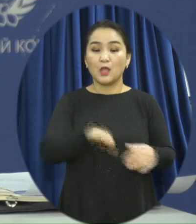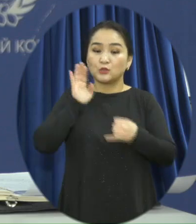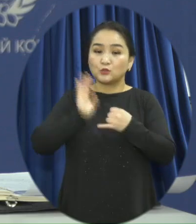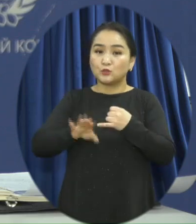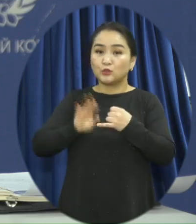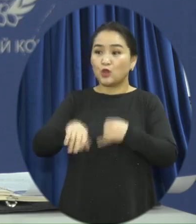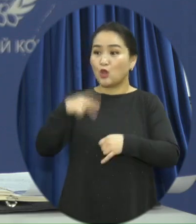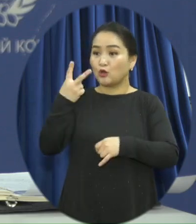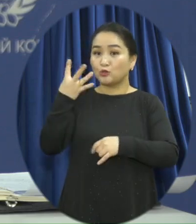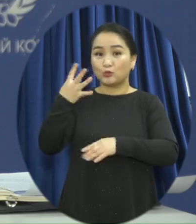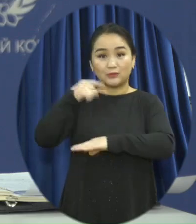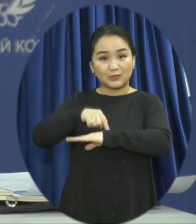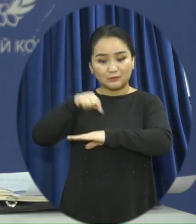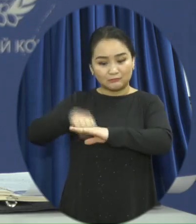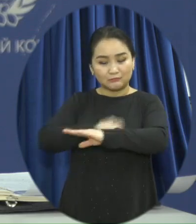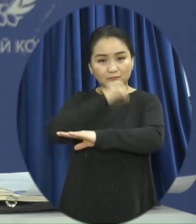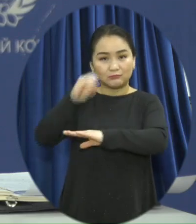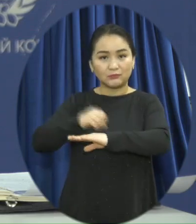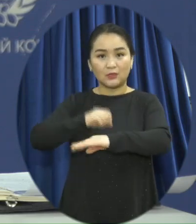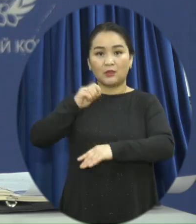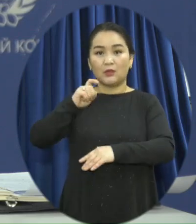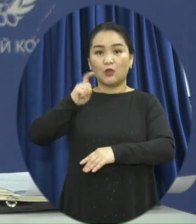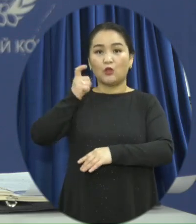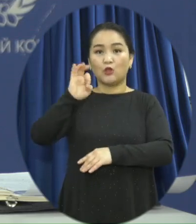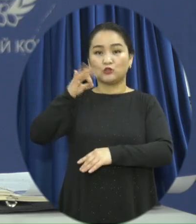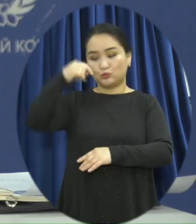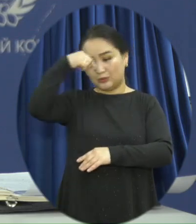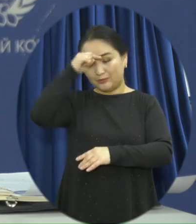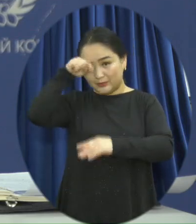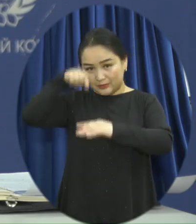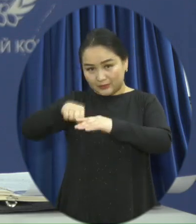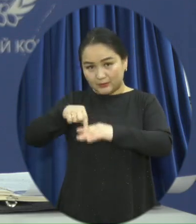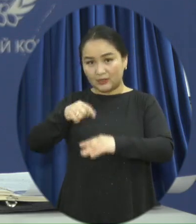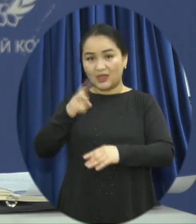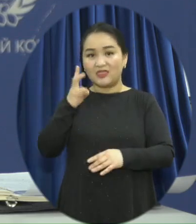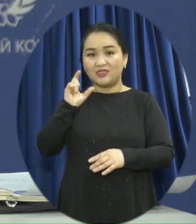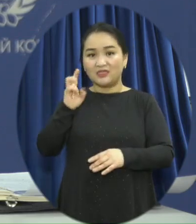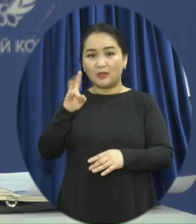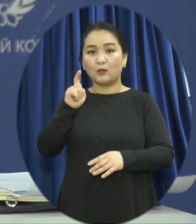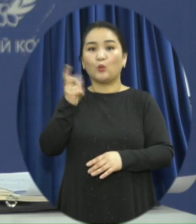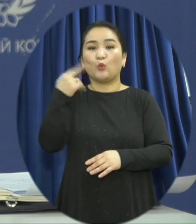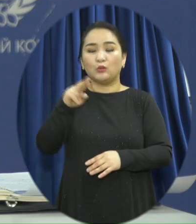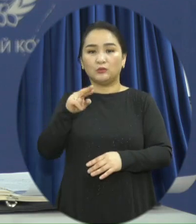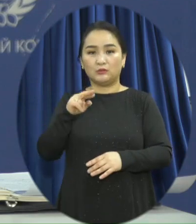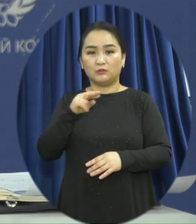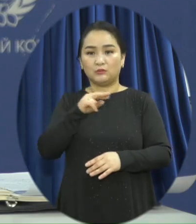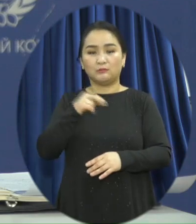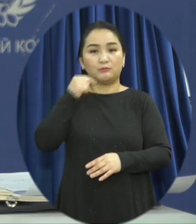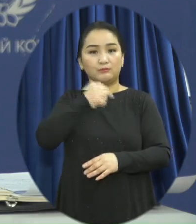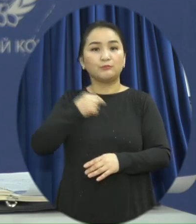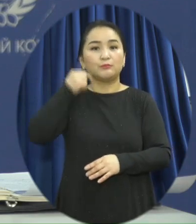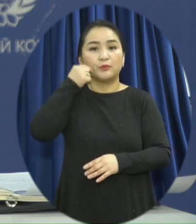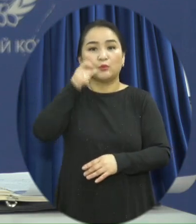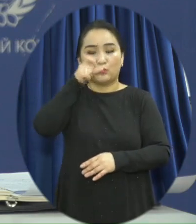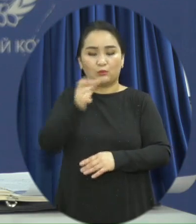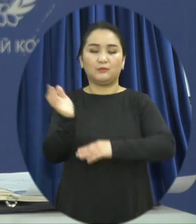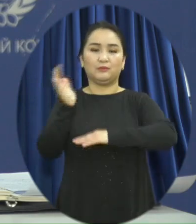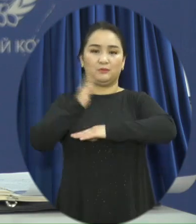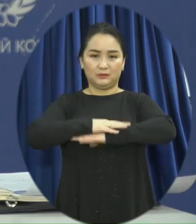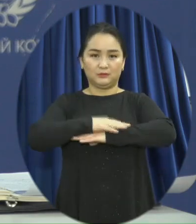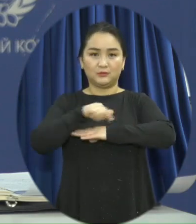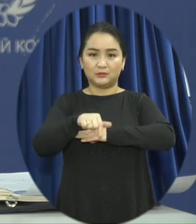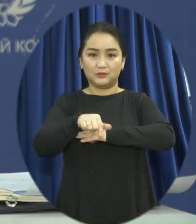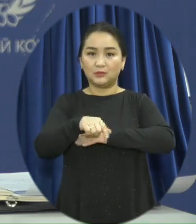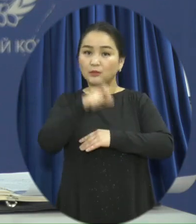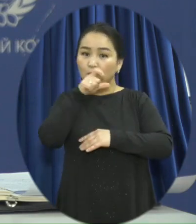24 цагийн дотор халдвар түвшин судлалын үндэсний төвд нэг хүнд онцтой байсан нэг хүн маань одоо нас орсон. За энэ хүн бол